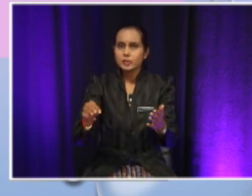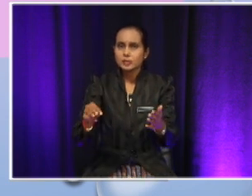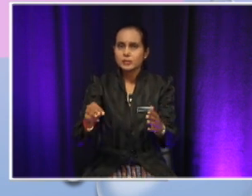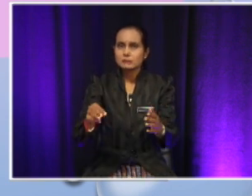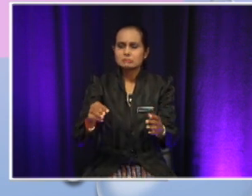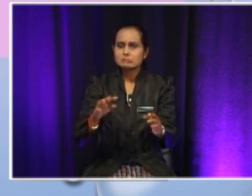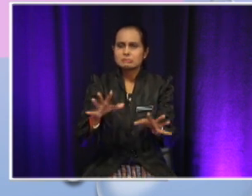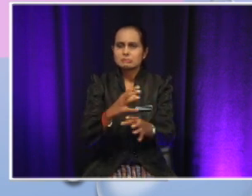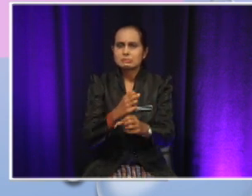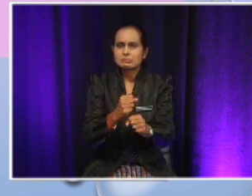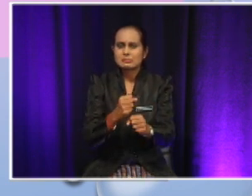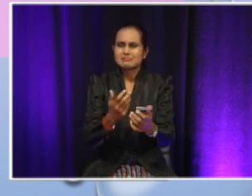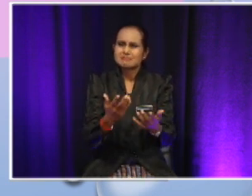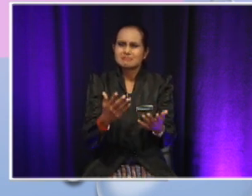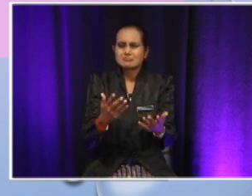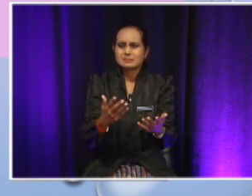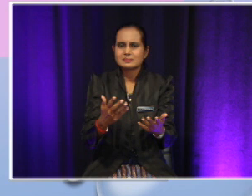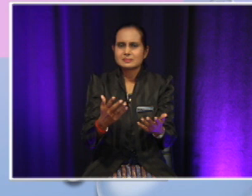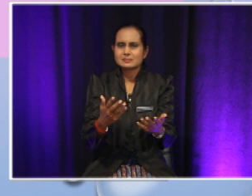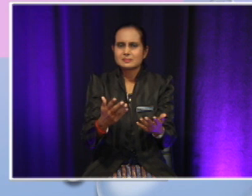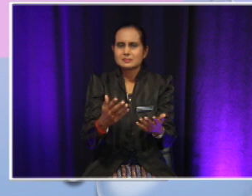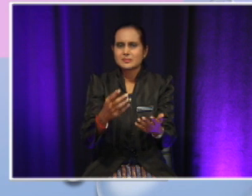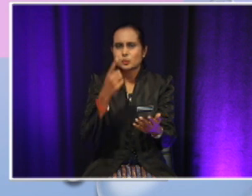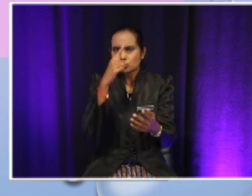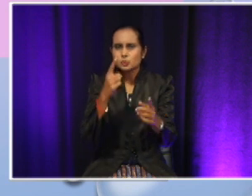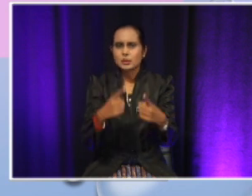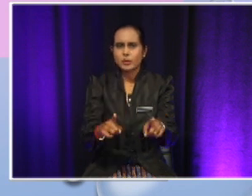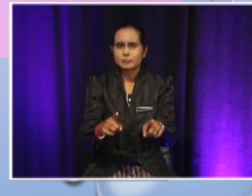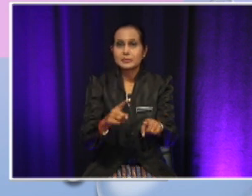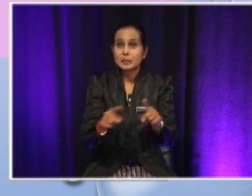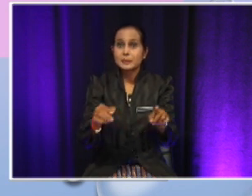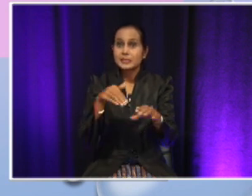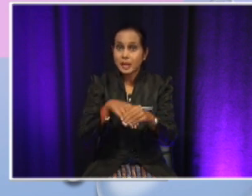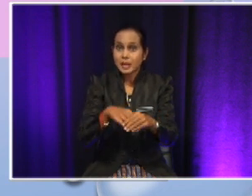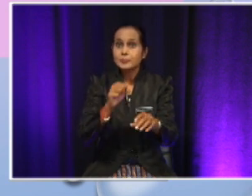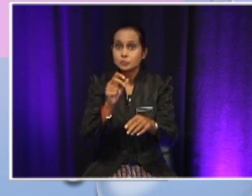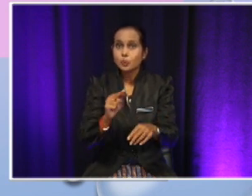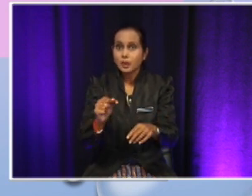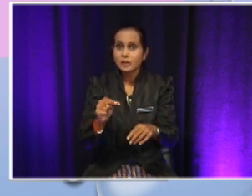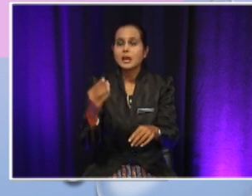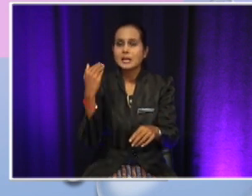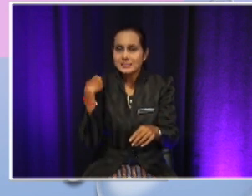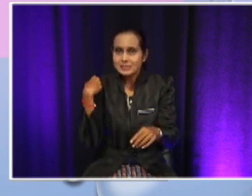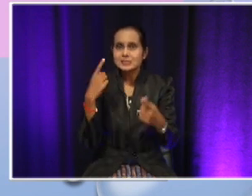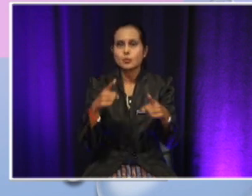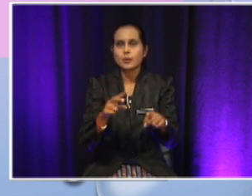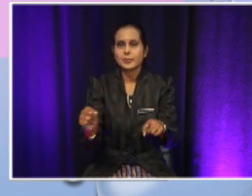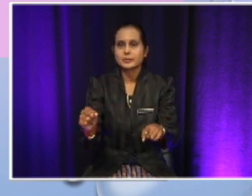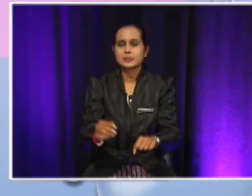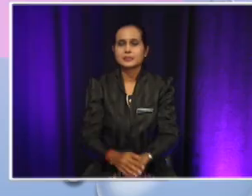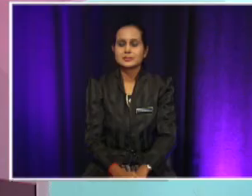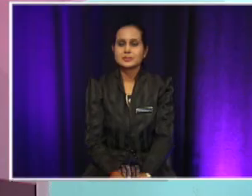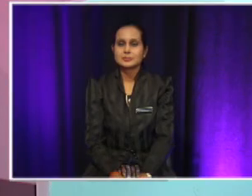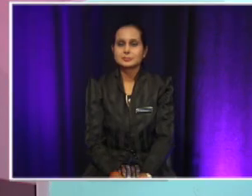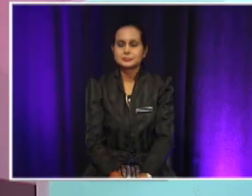tak berapa nak dapat untuk menjawab, tetapi dalam soalan tu nanti ada jawapan. Ya, ada jawapan fizik.